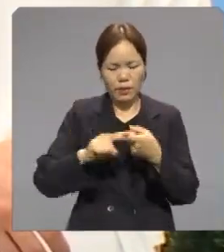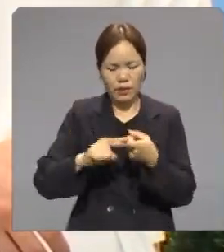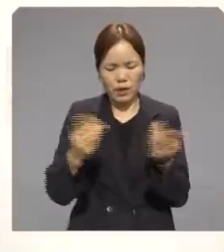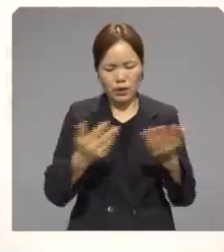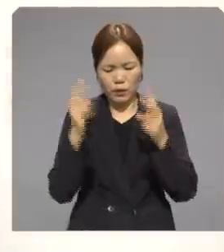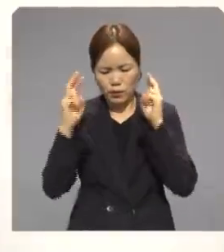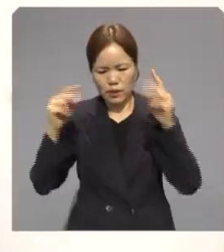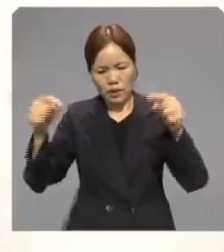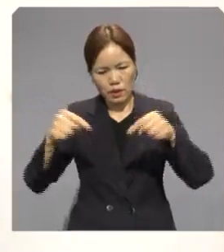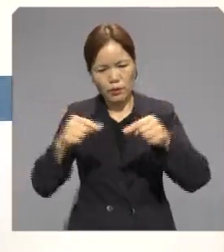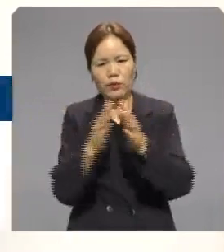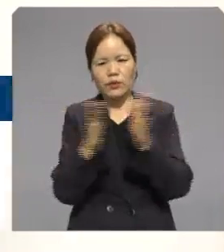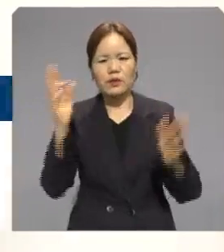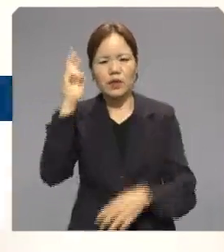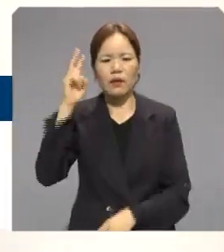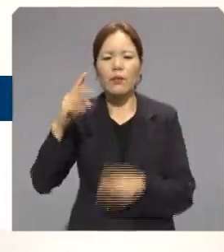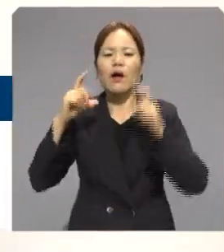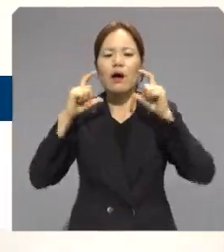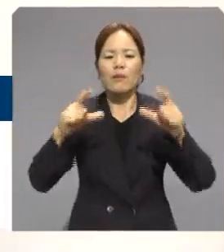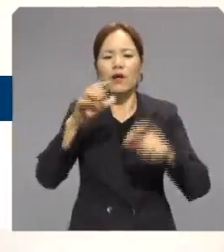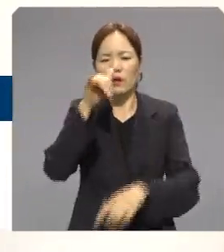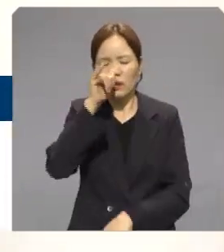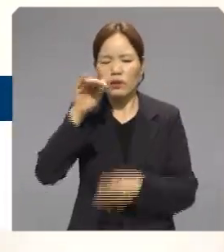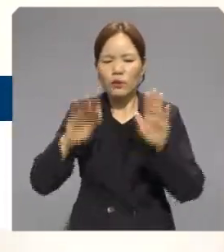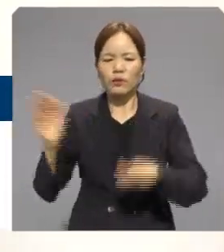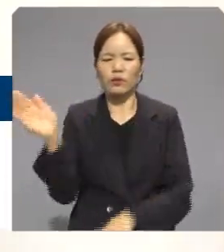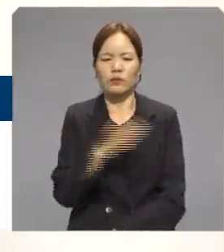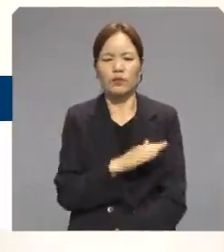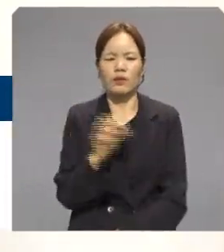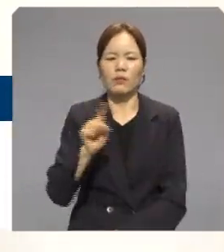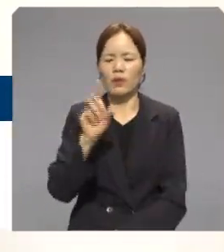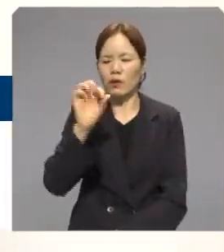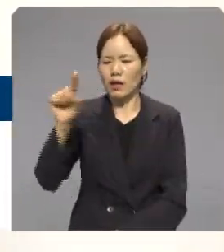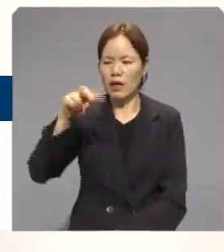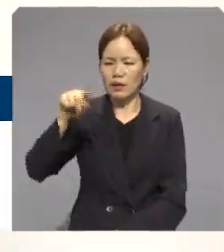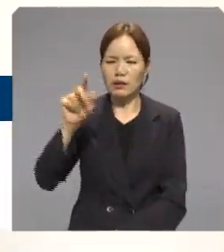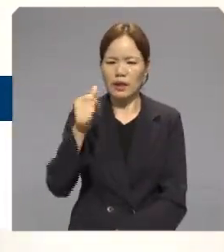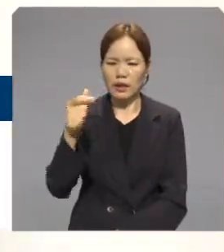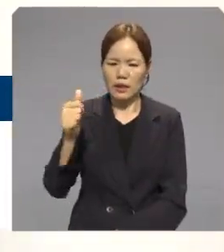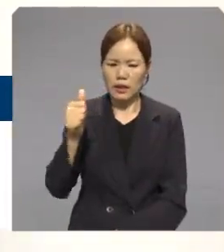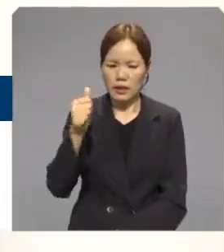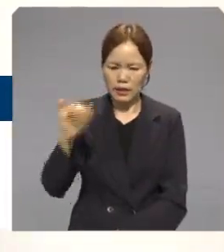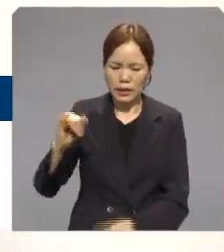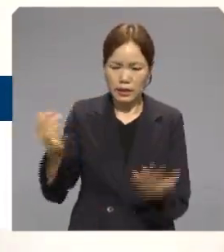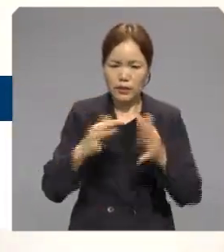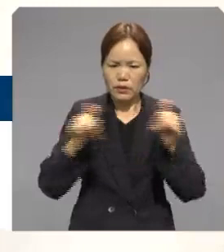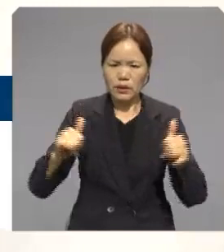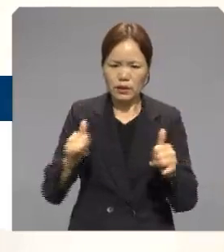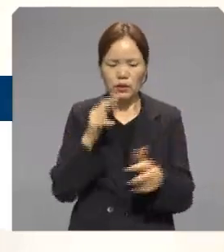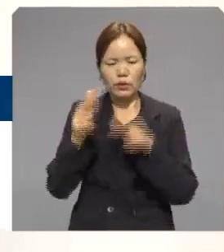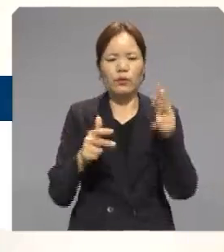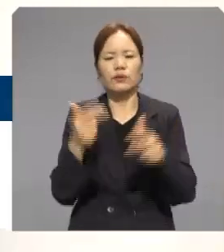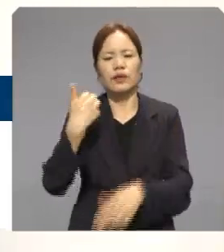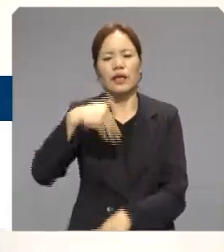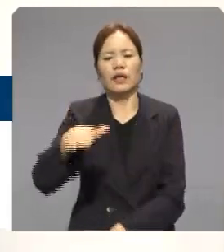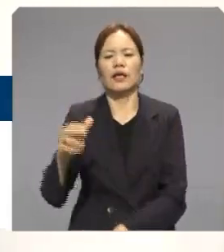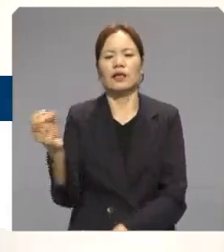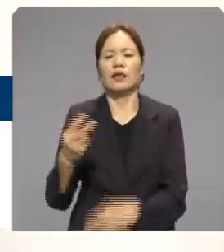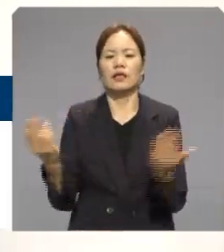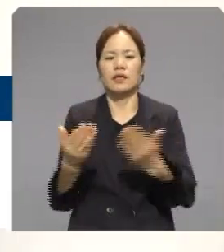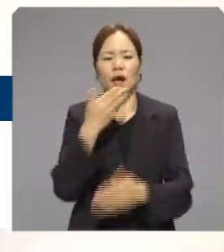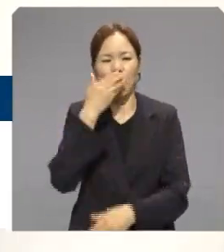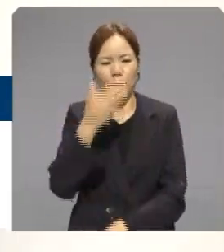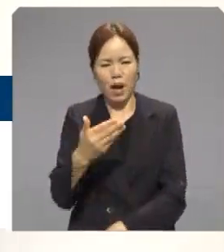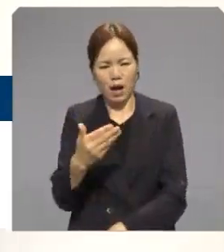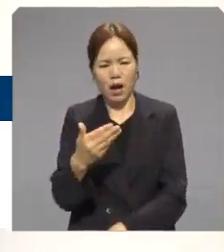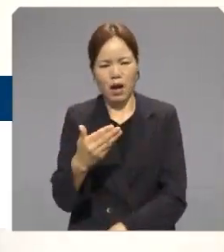전망입니다. 판결이 있었던 오늘부터 당장 아사히 동지들은 공장으로 가서 다시 일을 할 수 있게